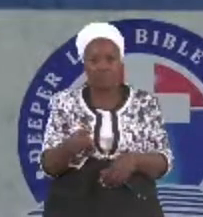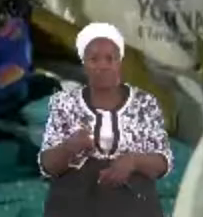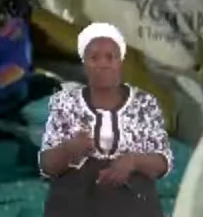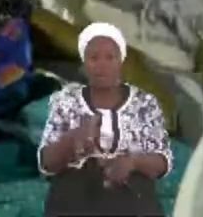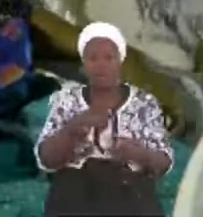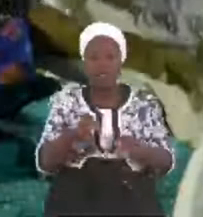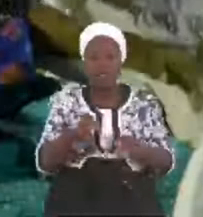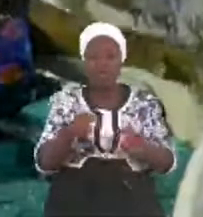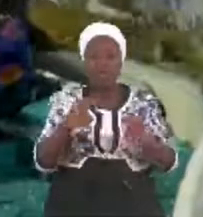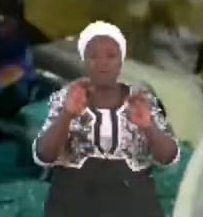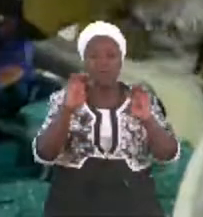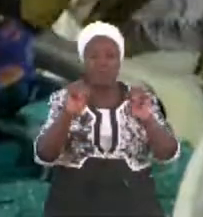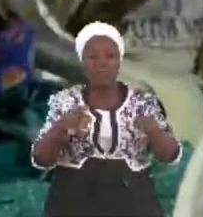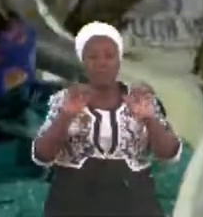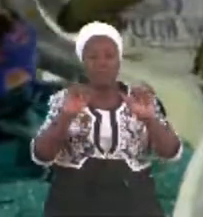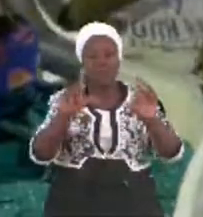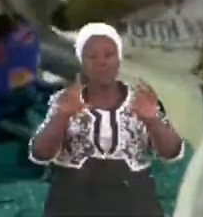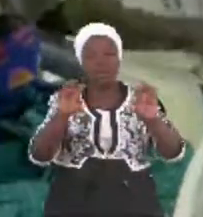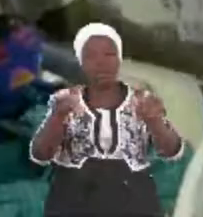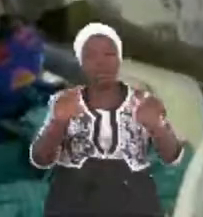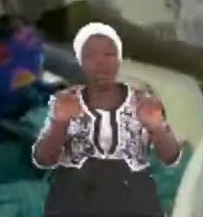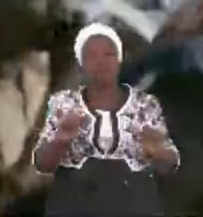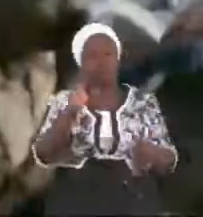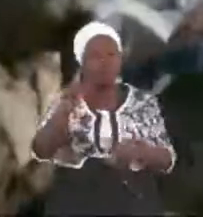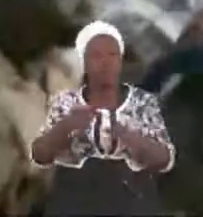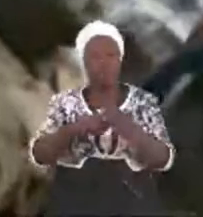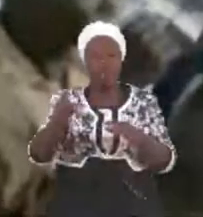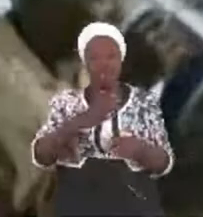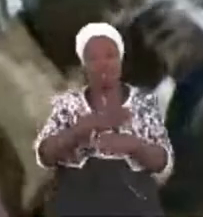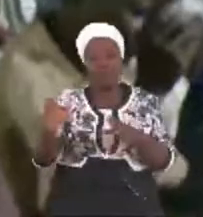va disparaître. Les mauvais esprits vont disparaître.